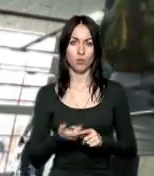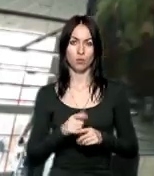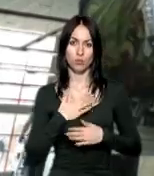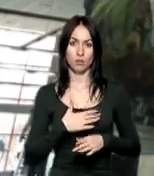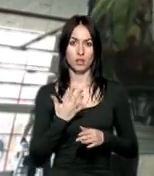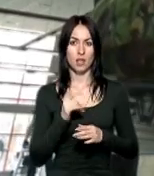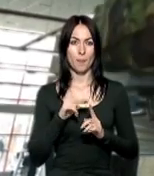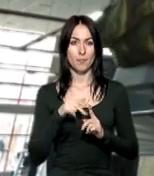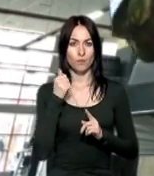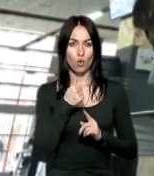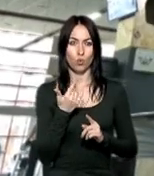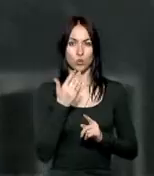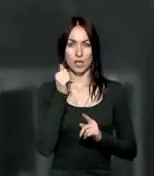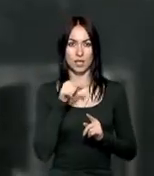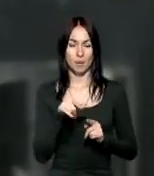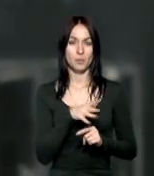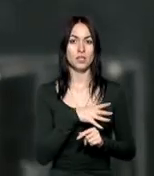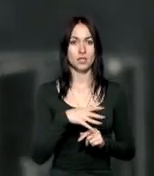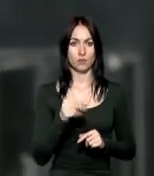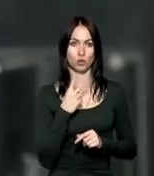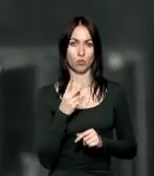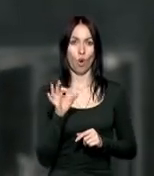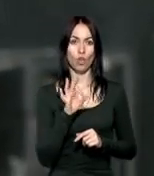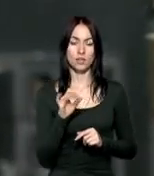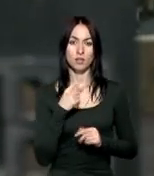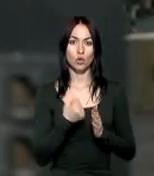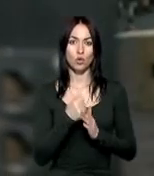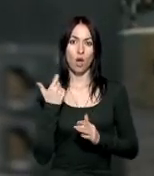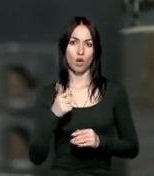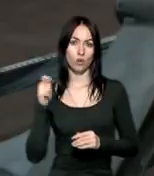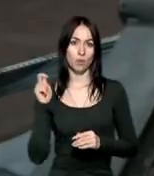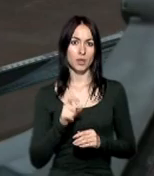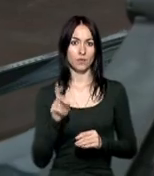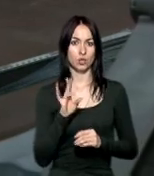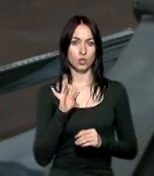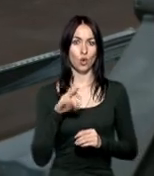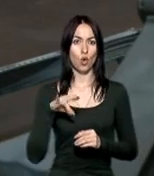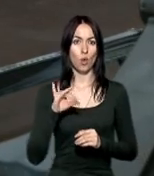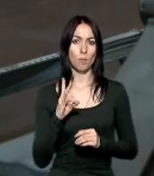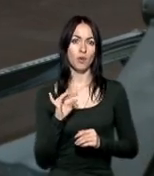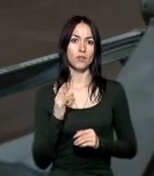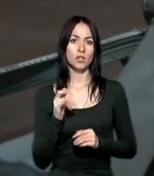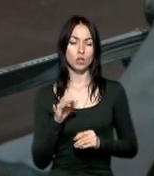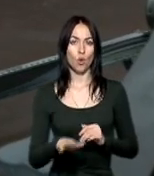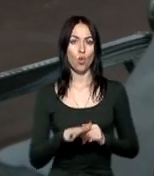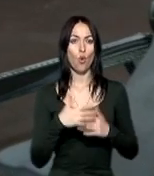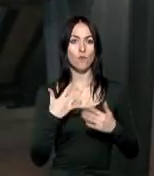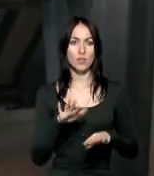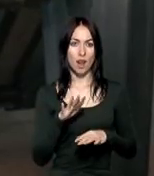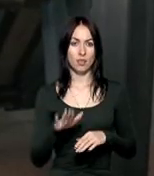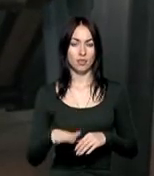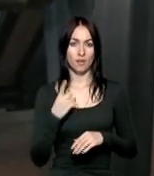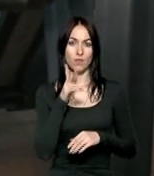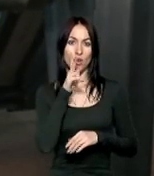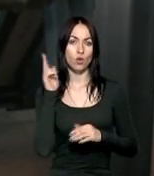кілька місяців усіх побачити. Олександр каже, до Харкова приїхав з Кропивницького. Ногу втратив 3 роки тому поблизу Горлівки.